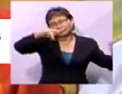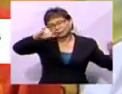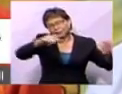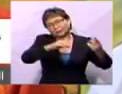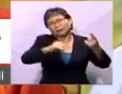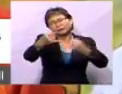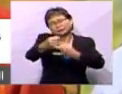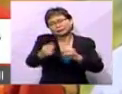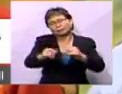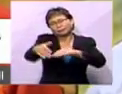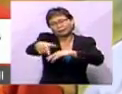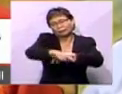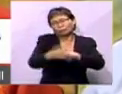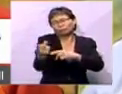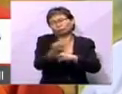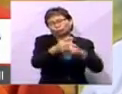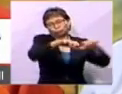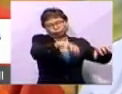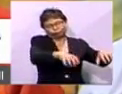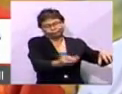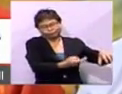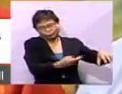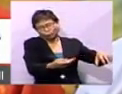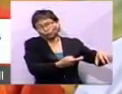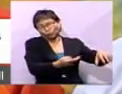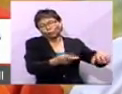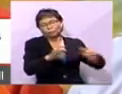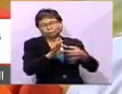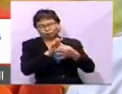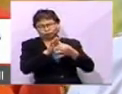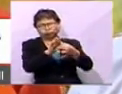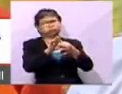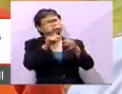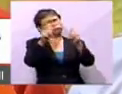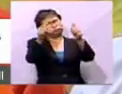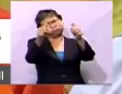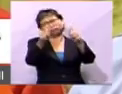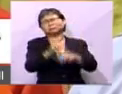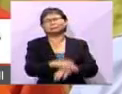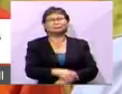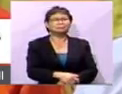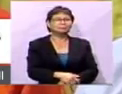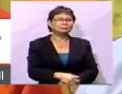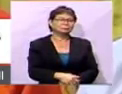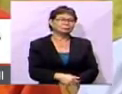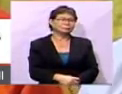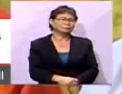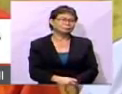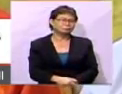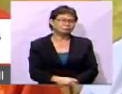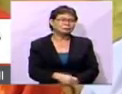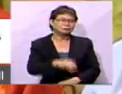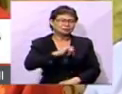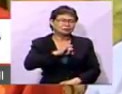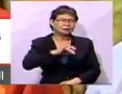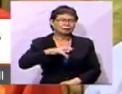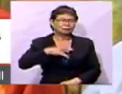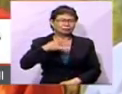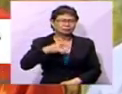Jabatan Laut, kedua-duanya memberikan kerjasama yang sangat baik dalam soal ini. Jadi saya rasa